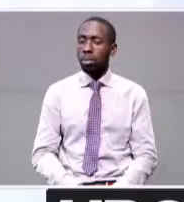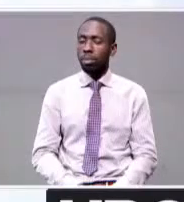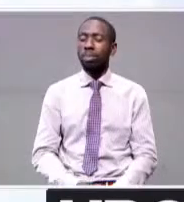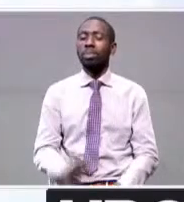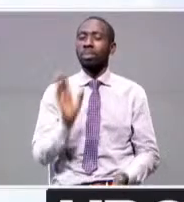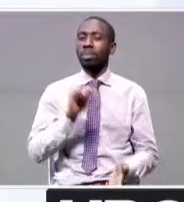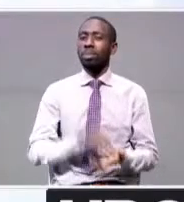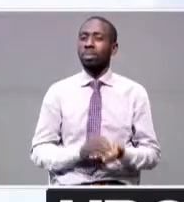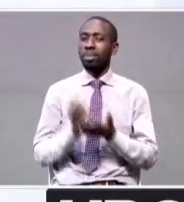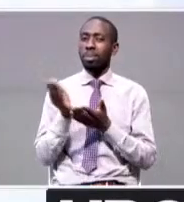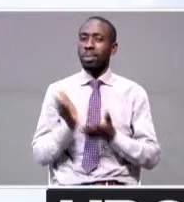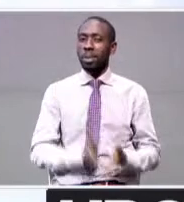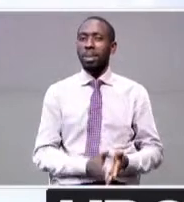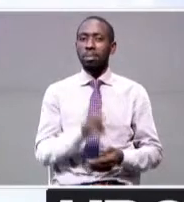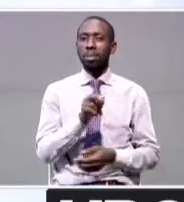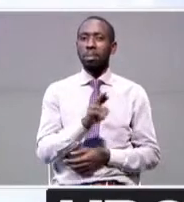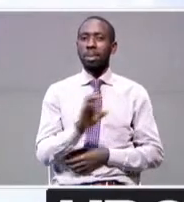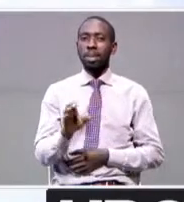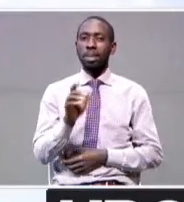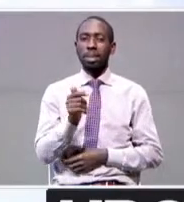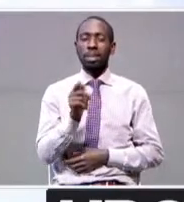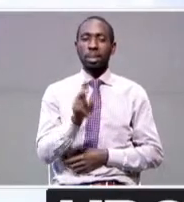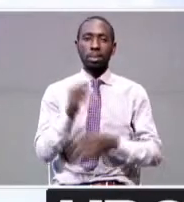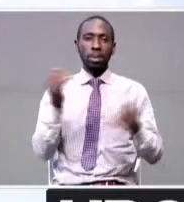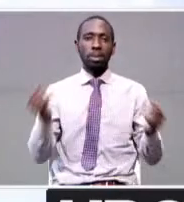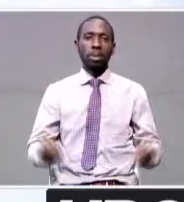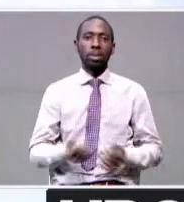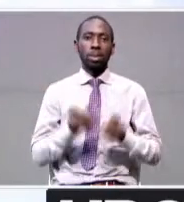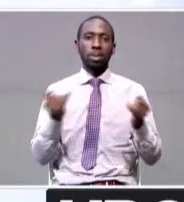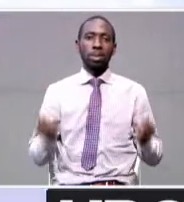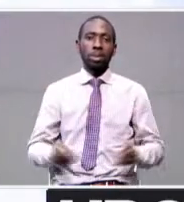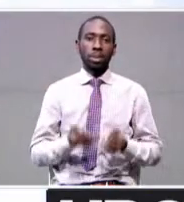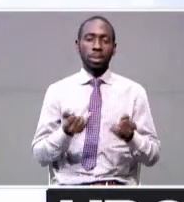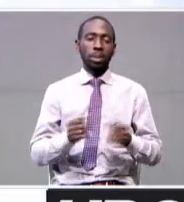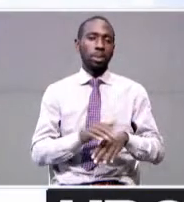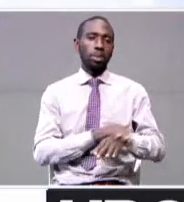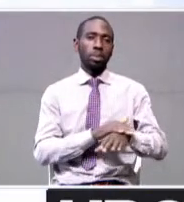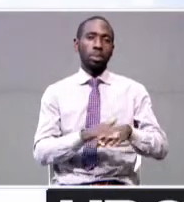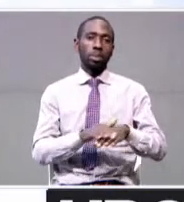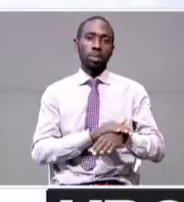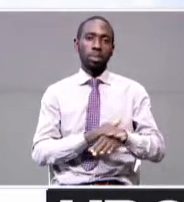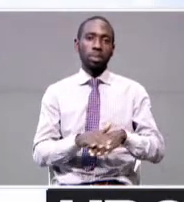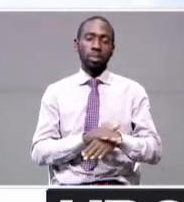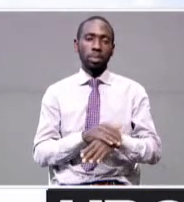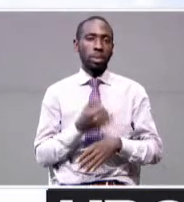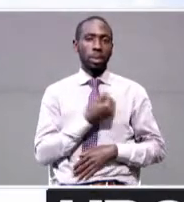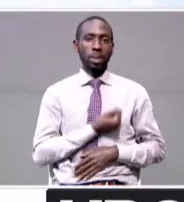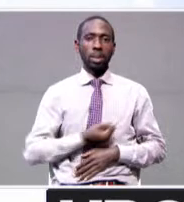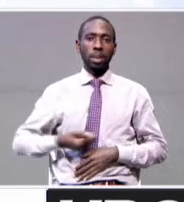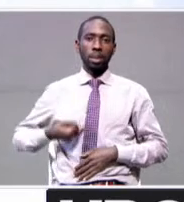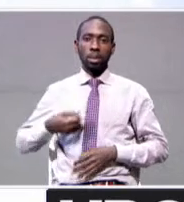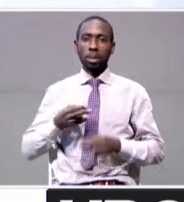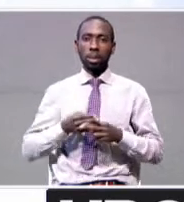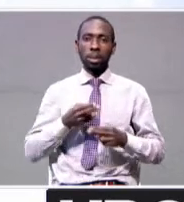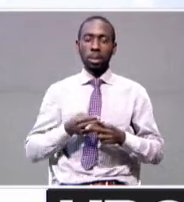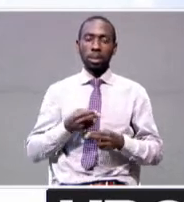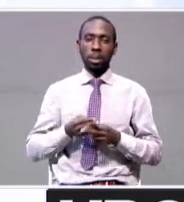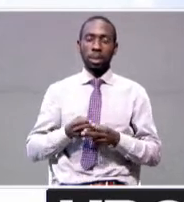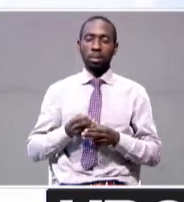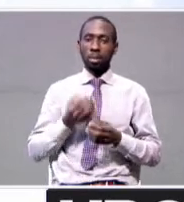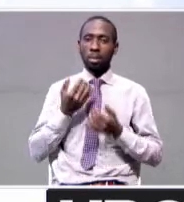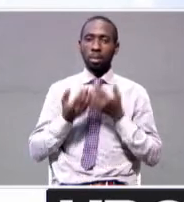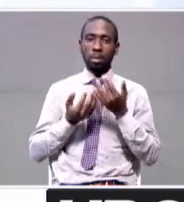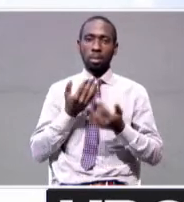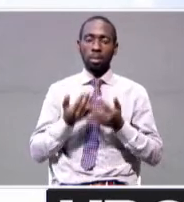Nzira mkwaniriza ku UBC TV ama udire UBC Leero nze Jethro Kasaigi nkoze ne Yusuf Senyomo